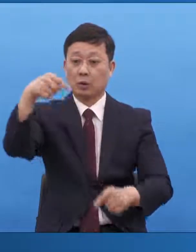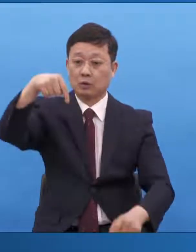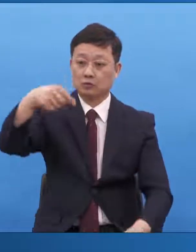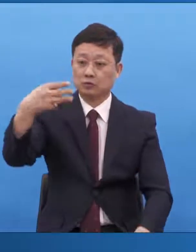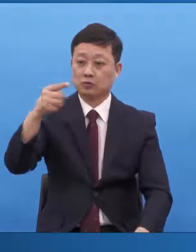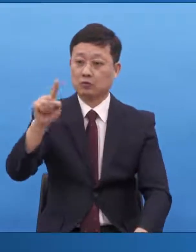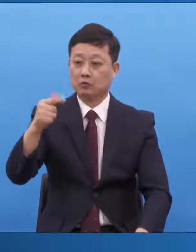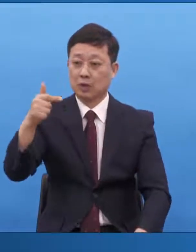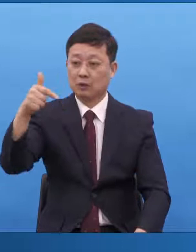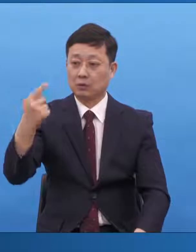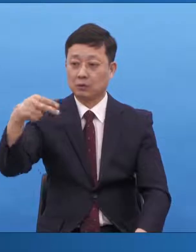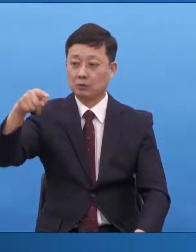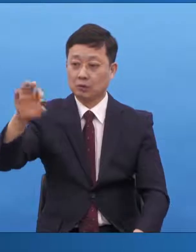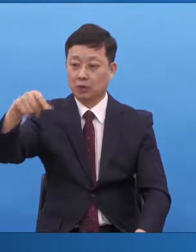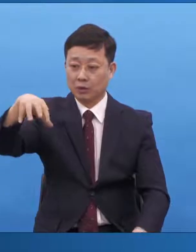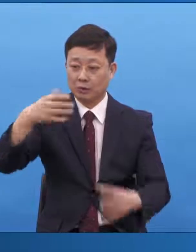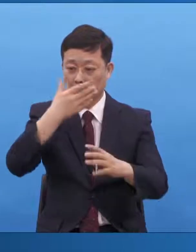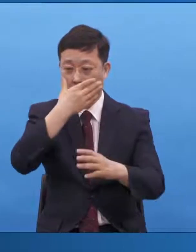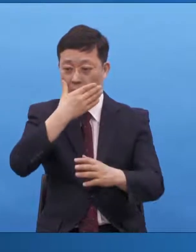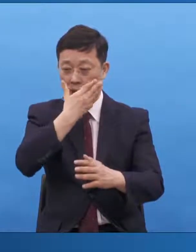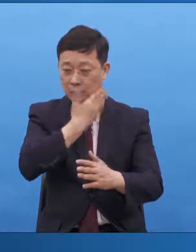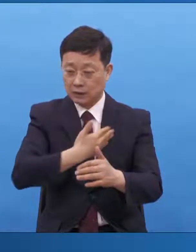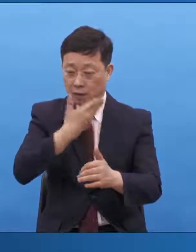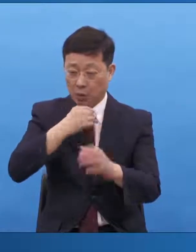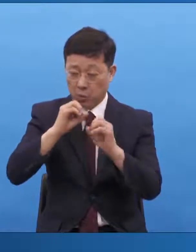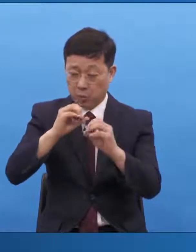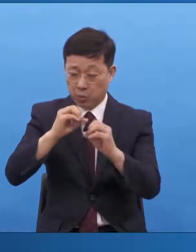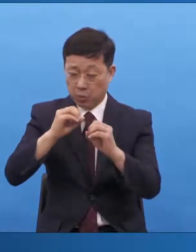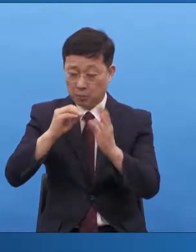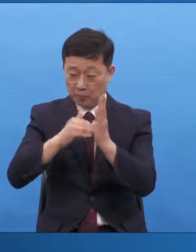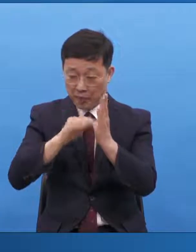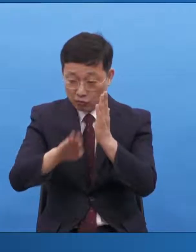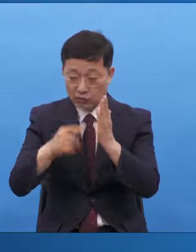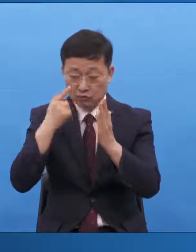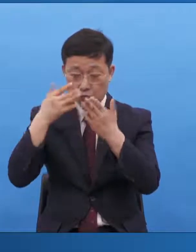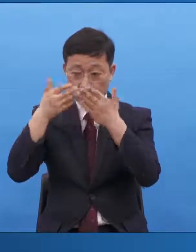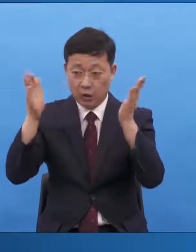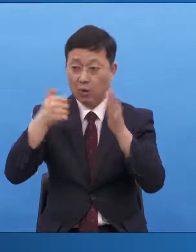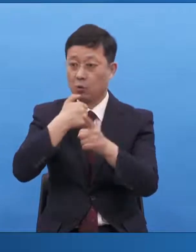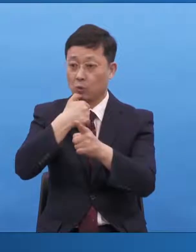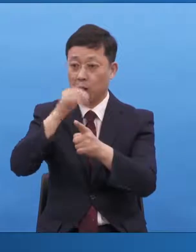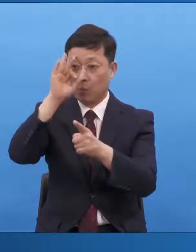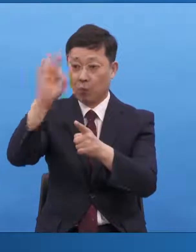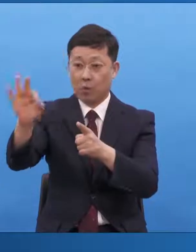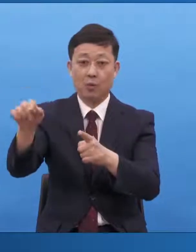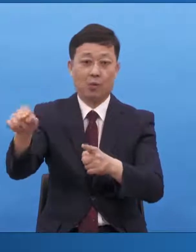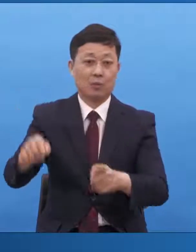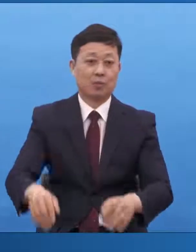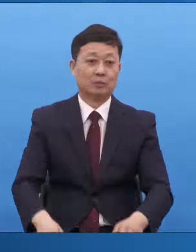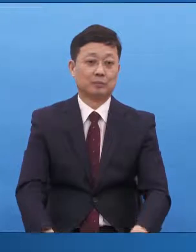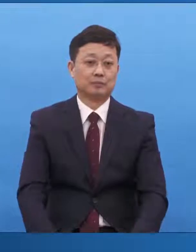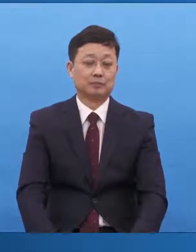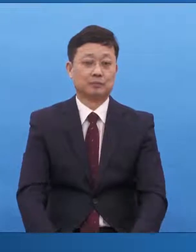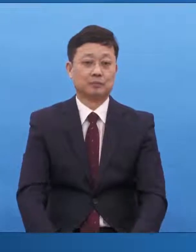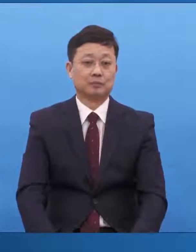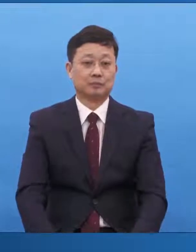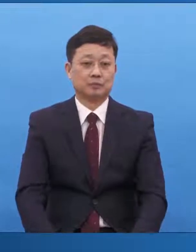Hall. 자, 이때 눈을 떡 뜨고 보세요. Then open your eyes at this time and see. 하나님이 이때